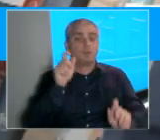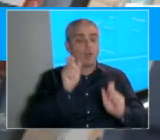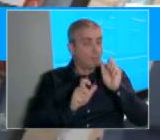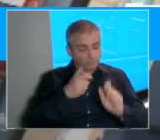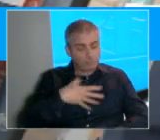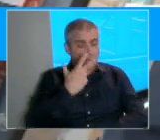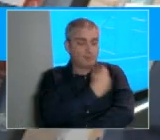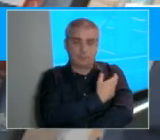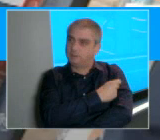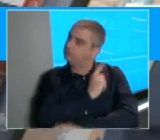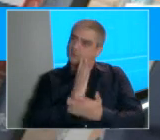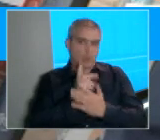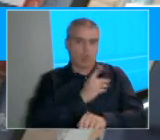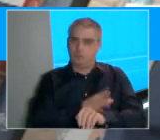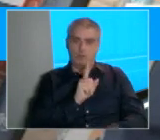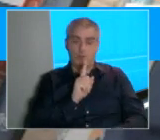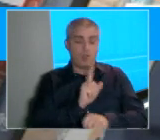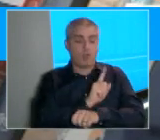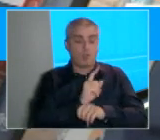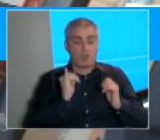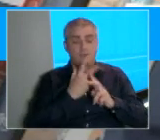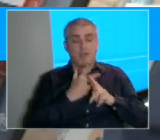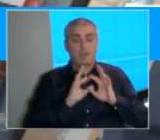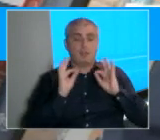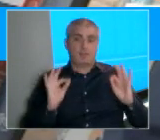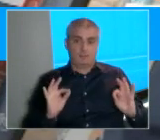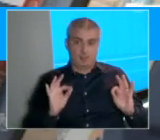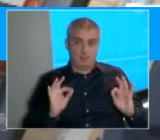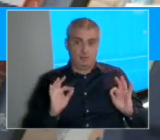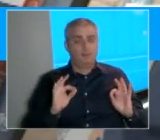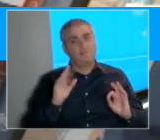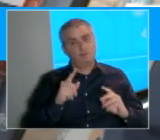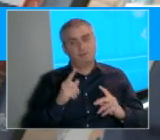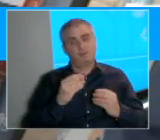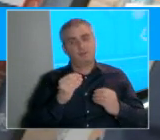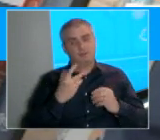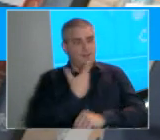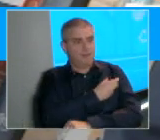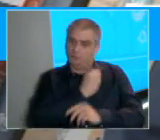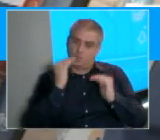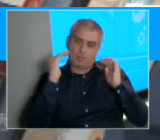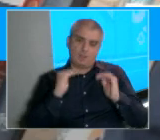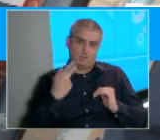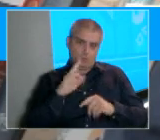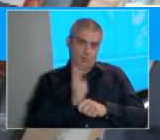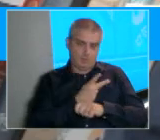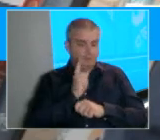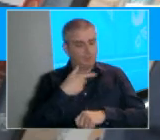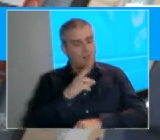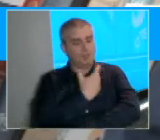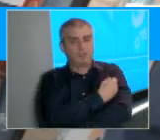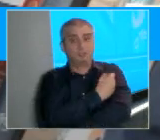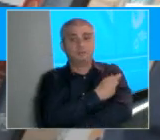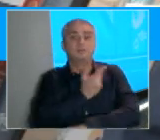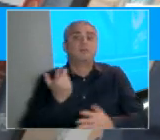ללכת להתחסן, זה לא מאוחר, עונת החורף רק בתחילתה, ושיעור ההתחסנות השנה הוא נמוך מהרגיל, וצריך ללכת להתחסן. לחיסון